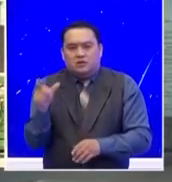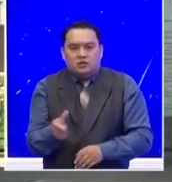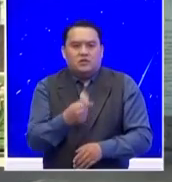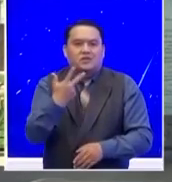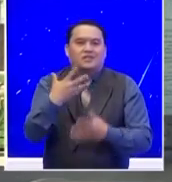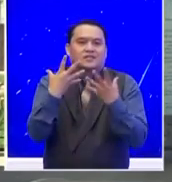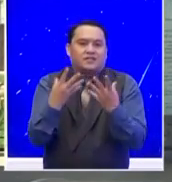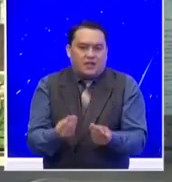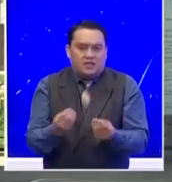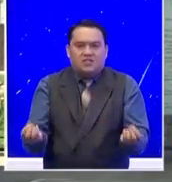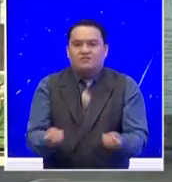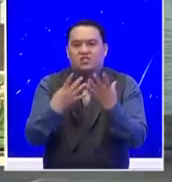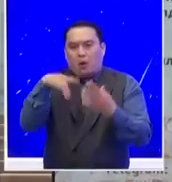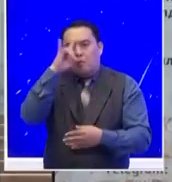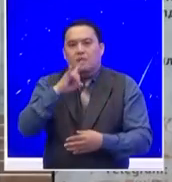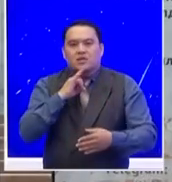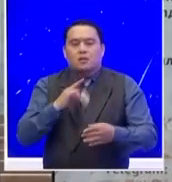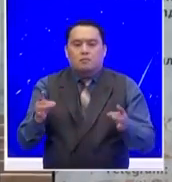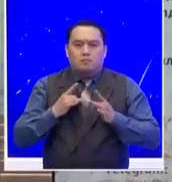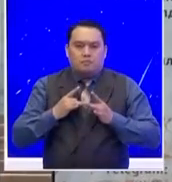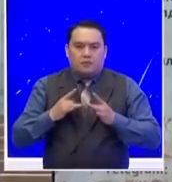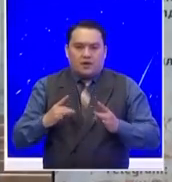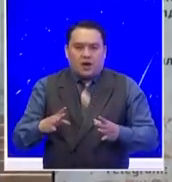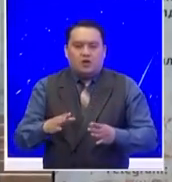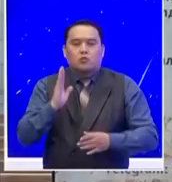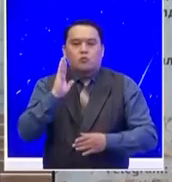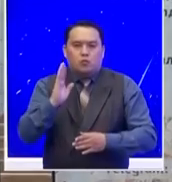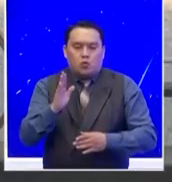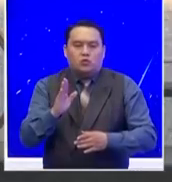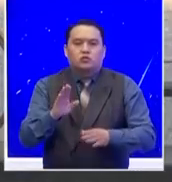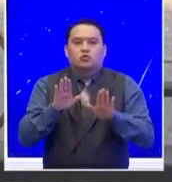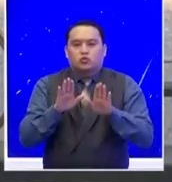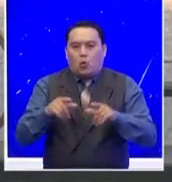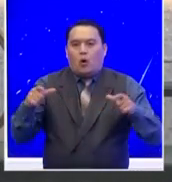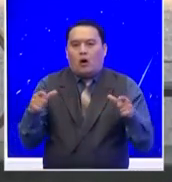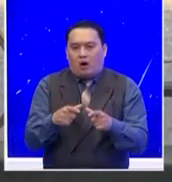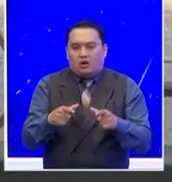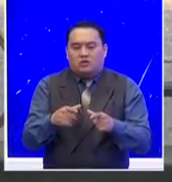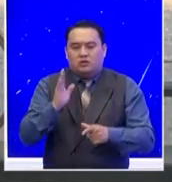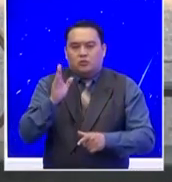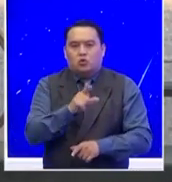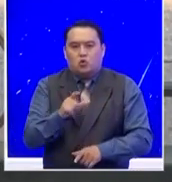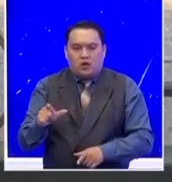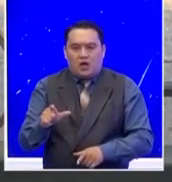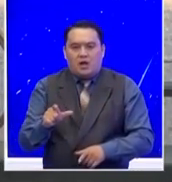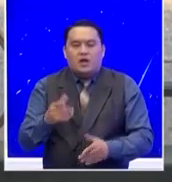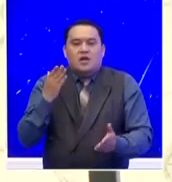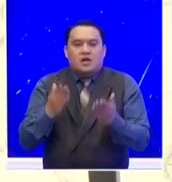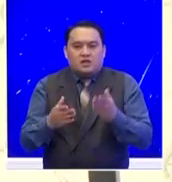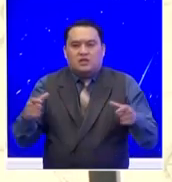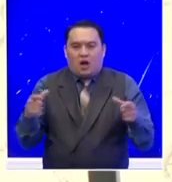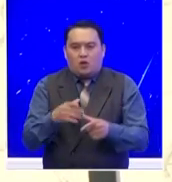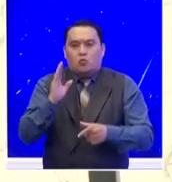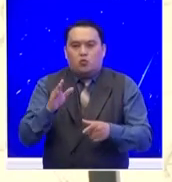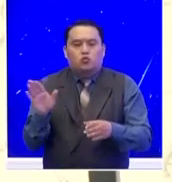и после окончания священного месяца праздник разговения, скорее всего, придется встречать ограниченным количеством людей. Ведь даже если карантин и